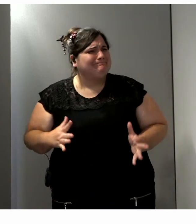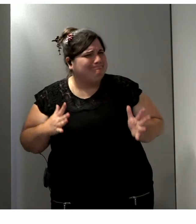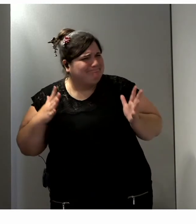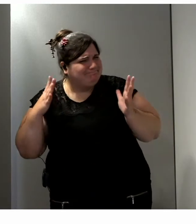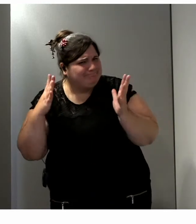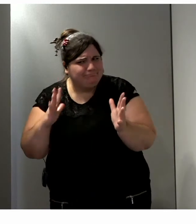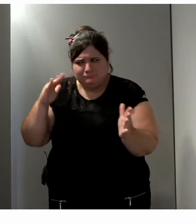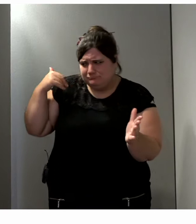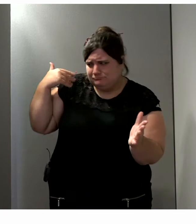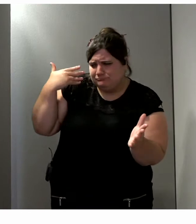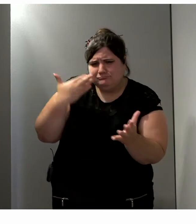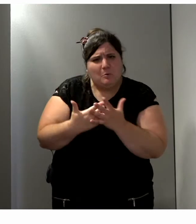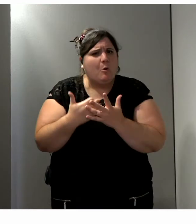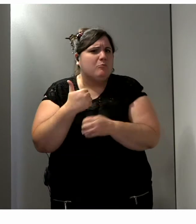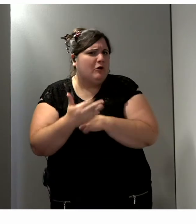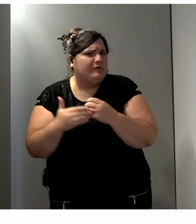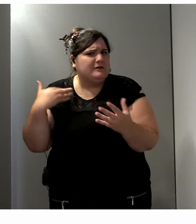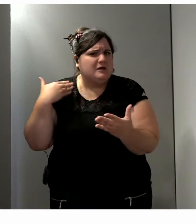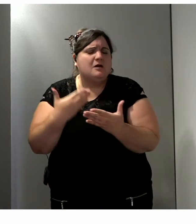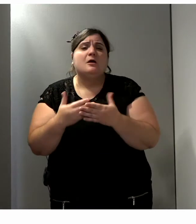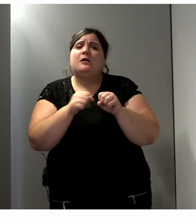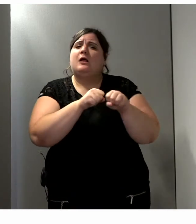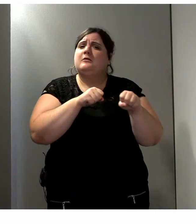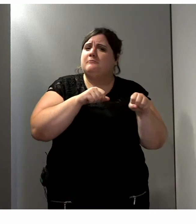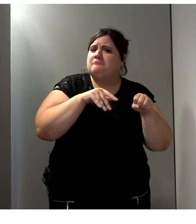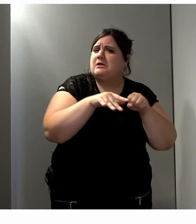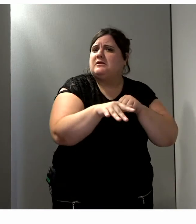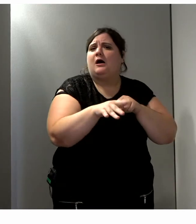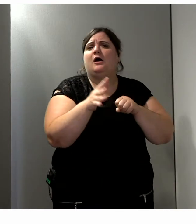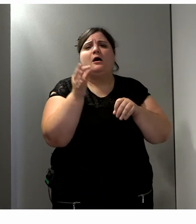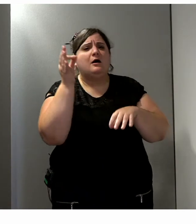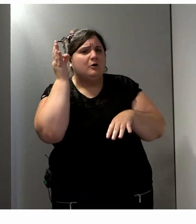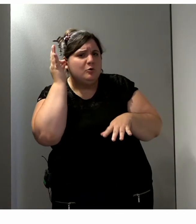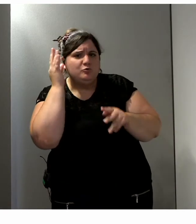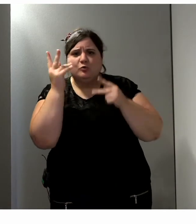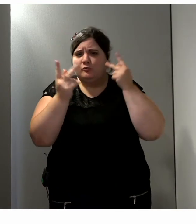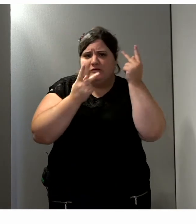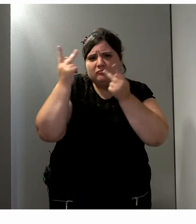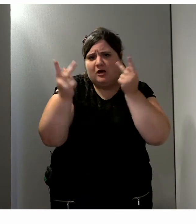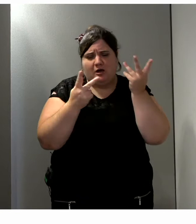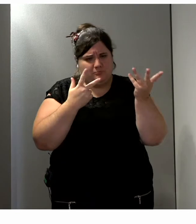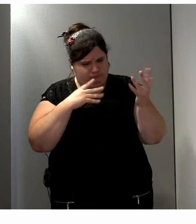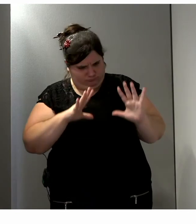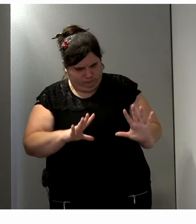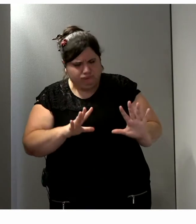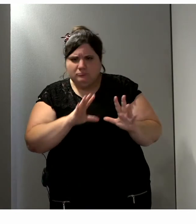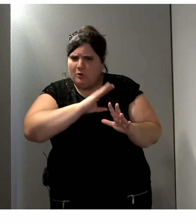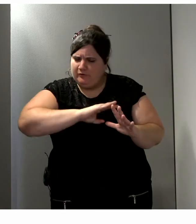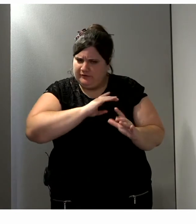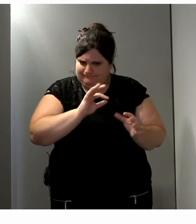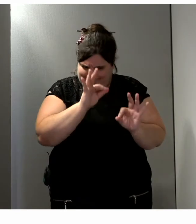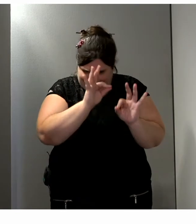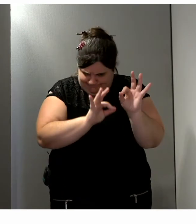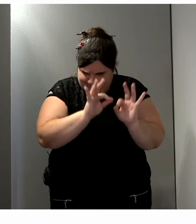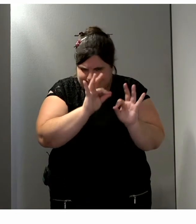été réalisés ces dernières années par les médias audiovisuels pour que les programmes et les contenus soient accessibles à davantage de